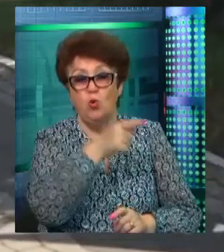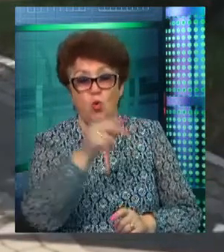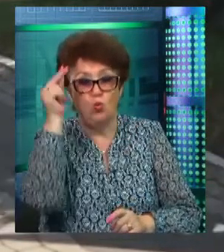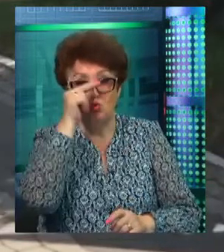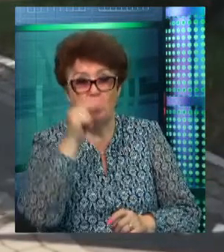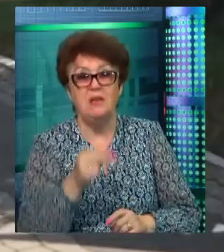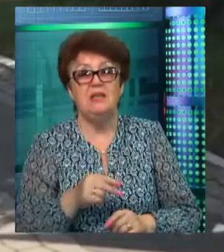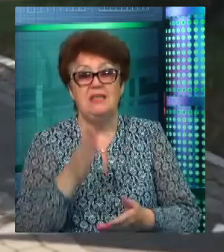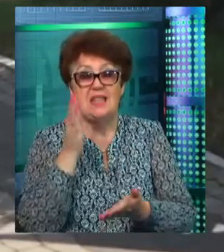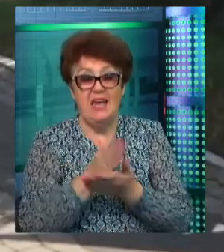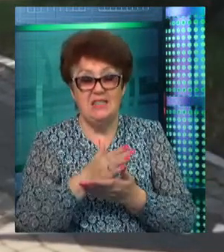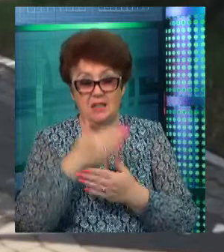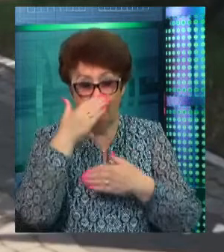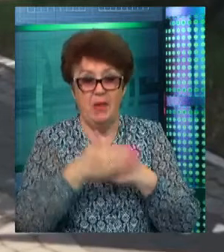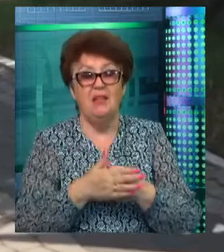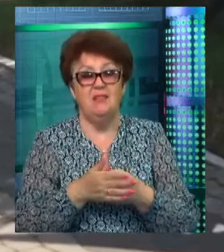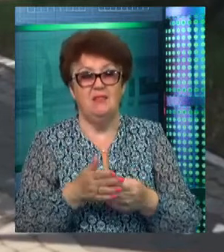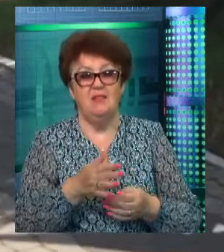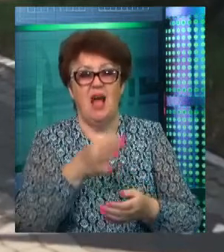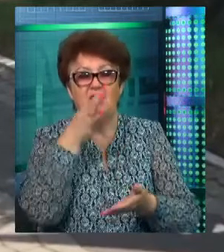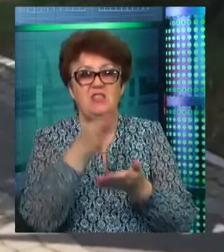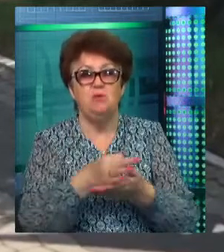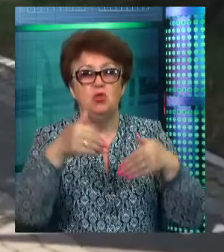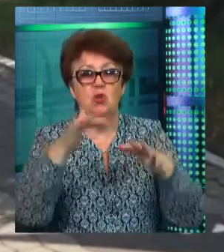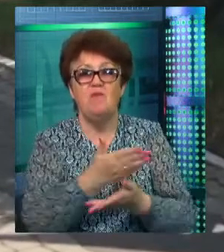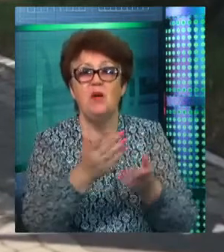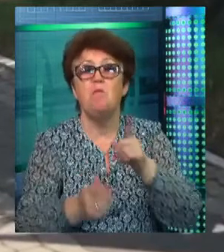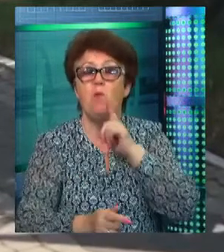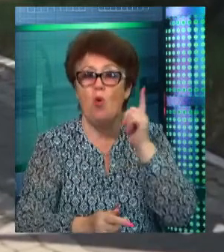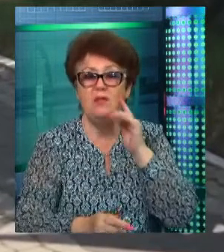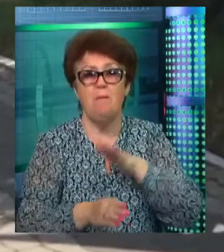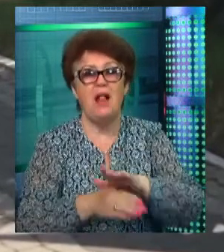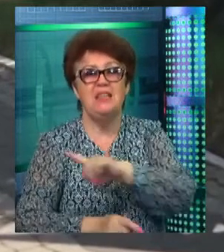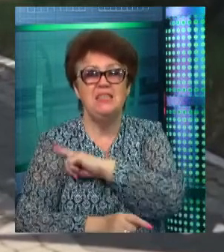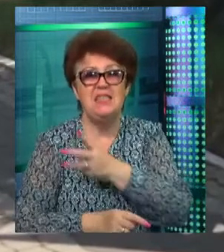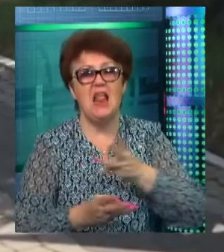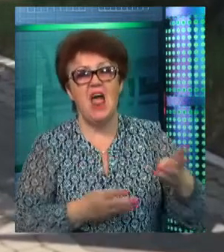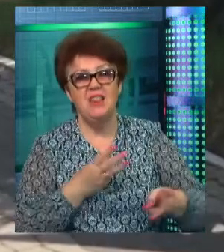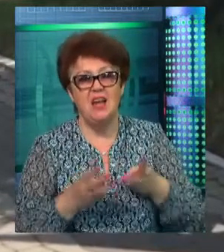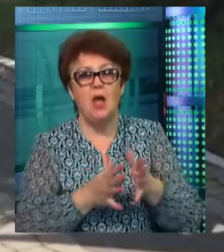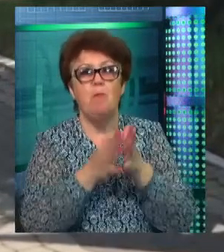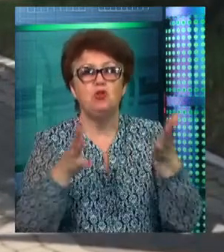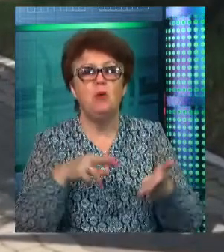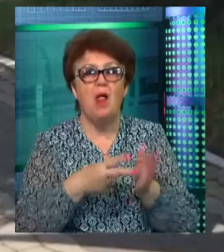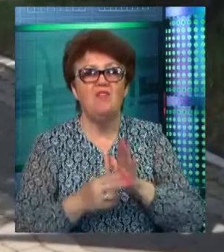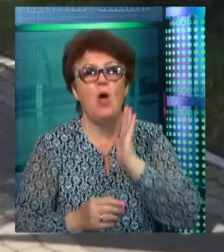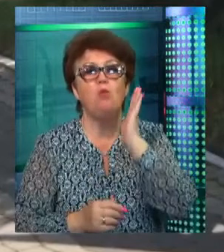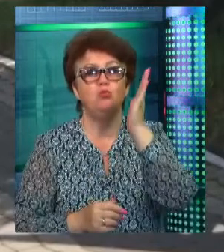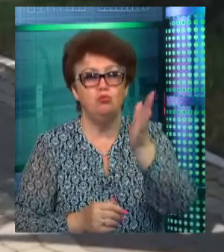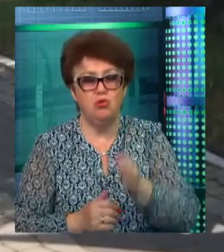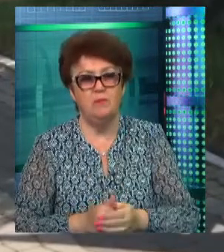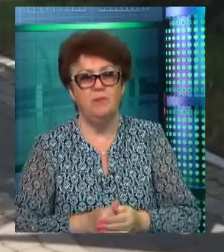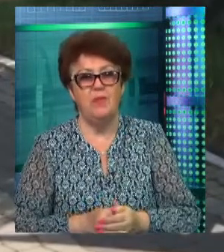стоите на дороге серьезных ответственных решений вы молоды и полны сил и энергии больших планов на будущее